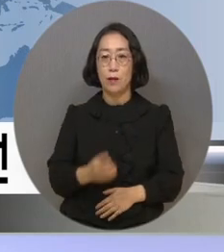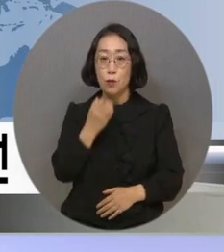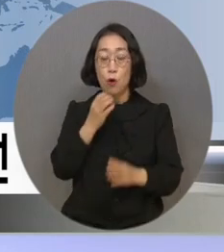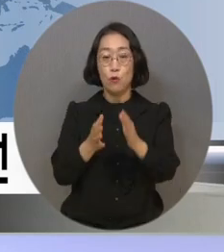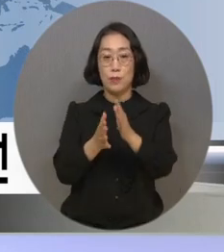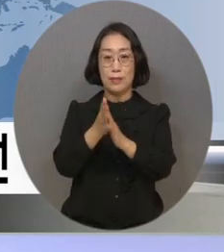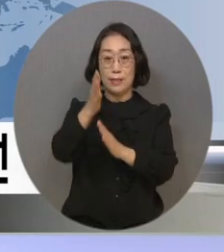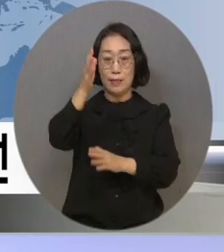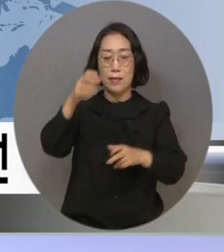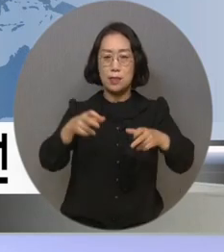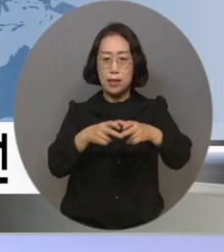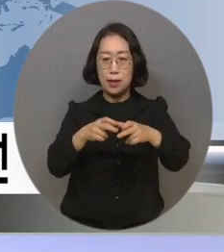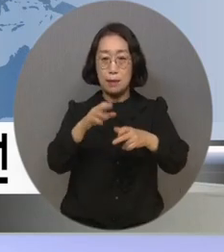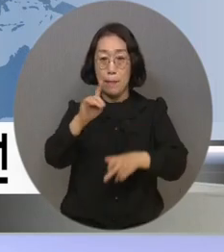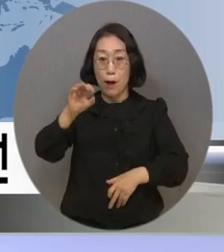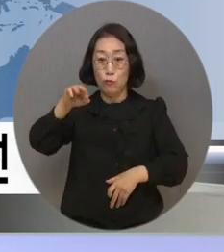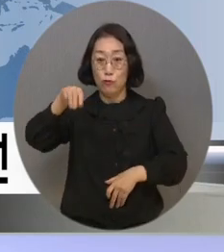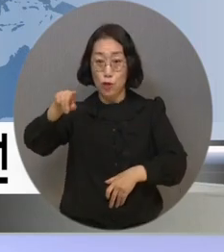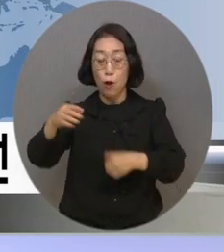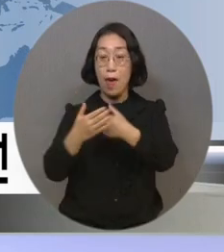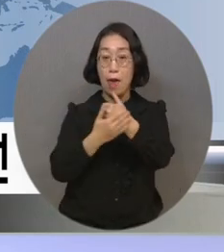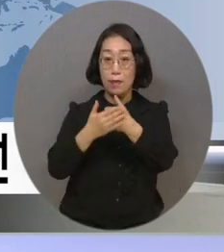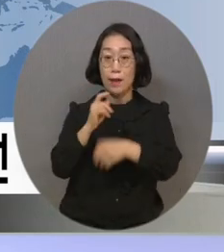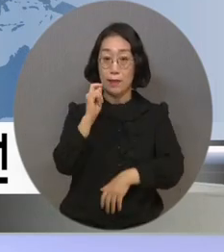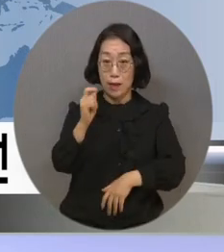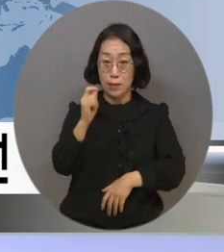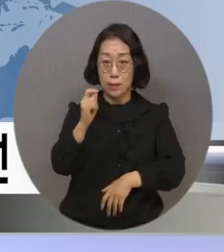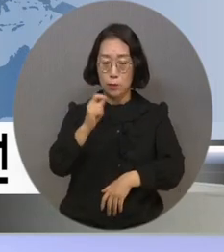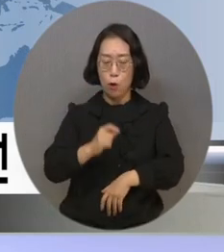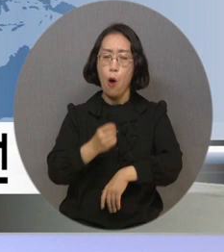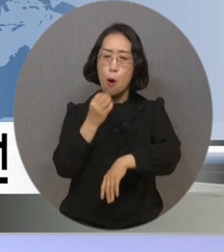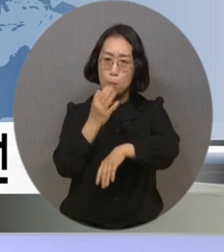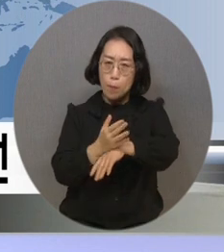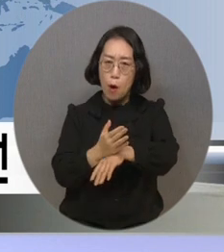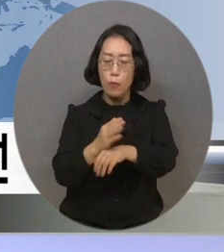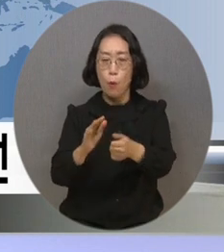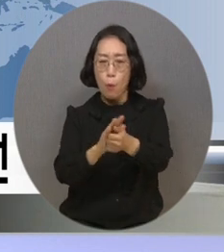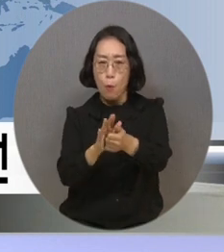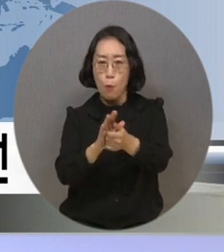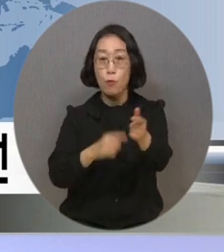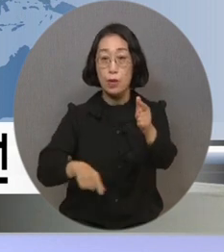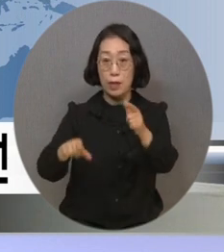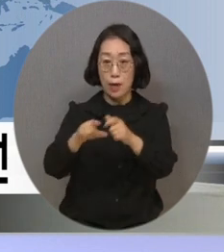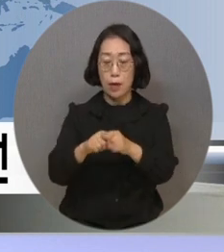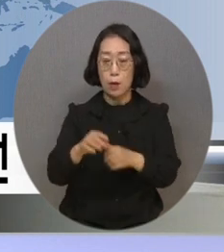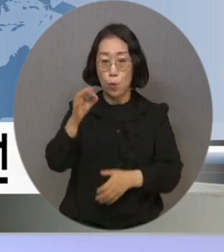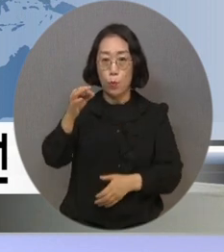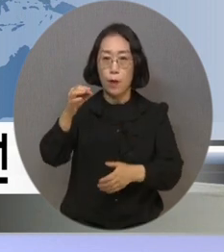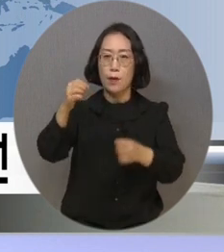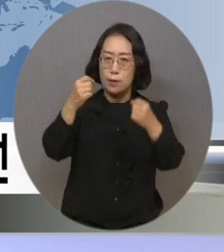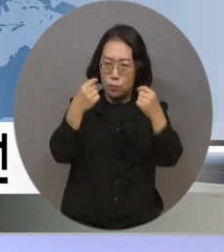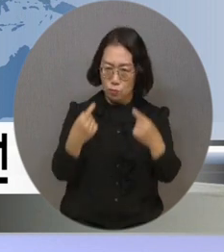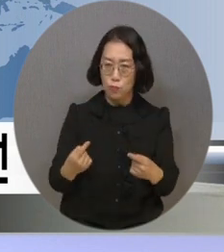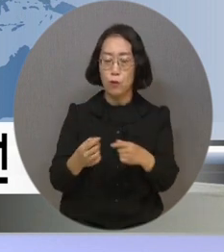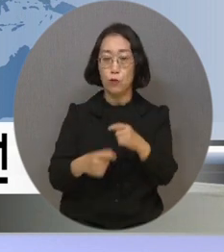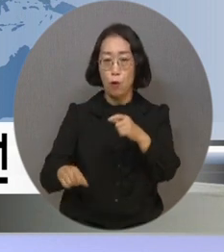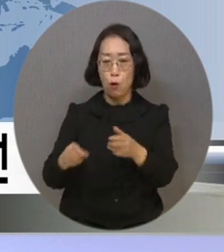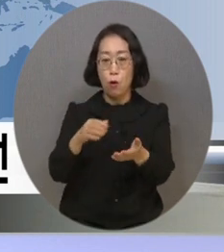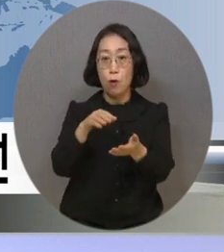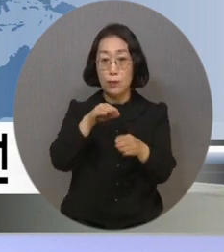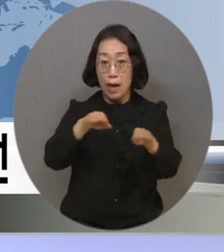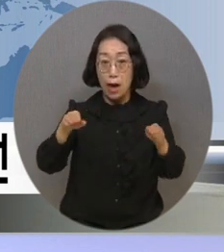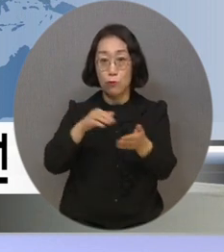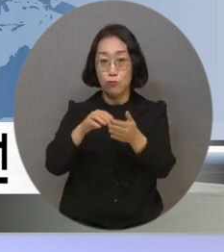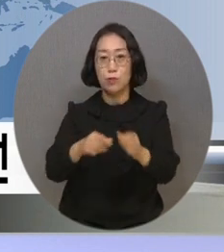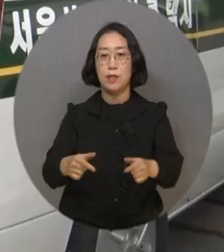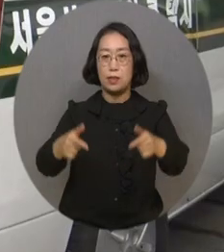서울시는 장애인 바우처 택시의 이용 편의를 단계적으로 개선하기 위해 요금을 인하하고 운행 대수를 확충합니다.